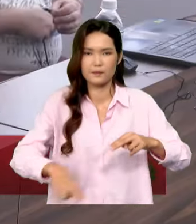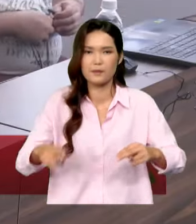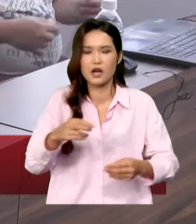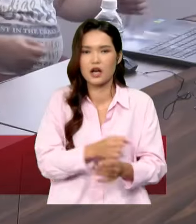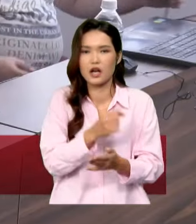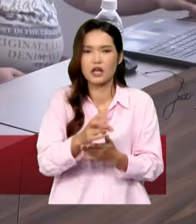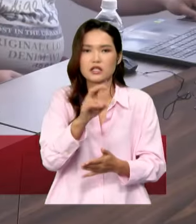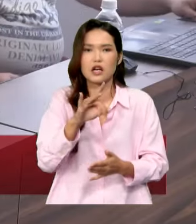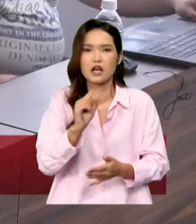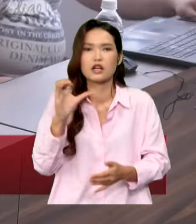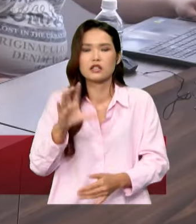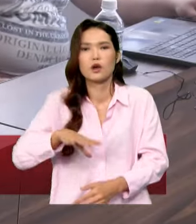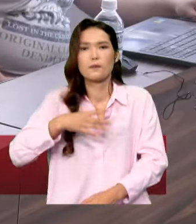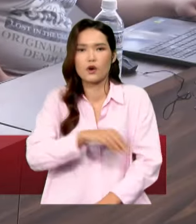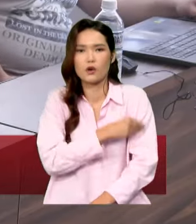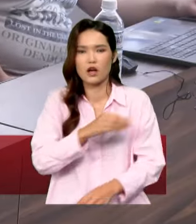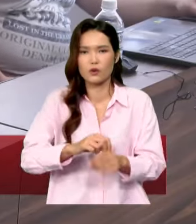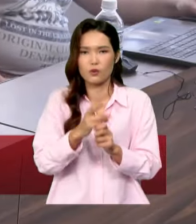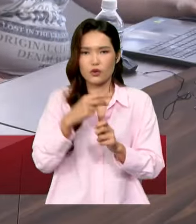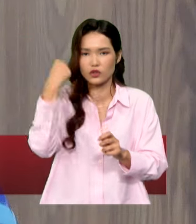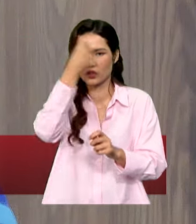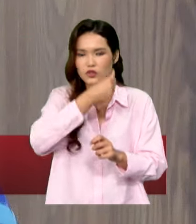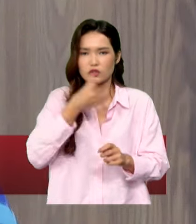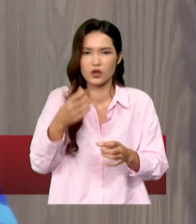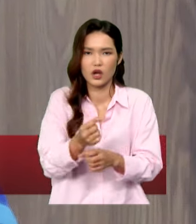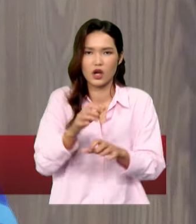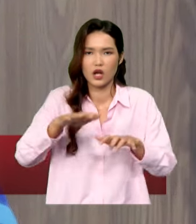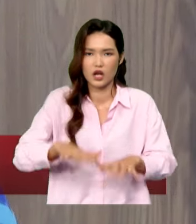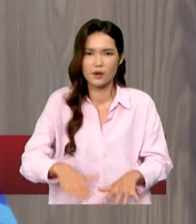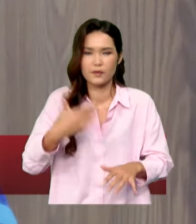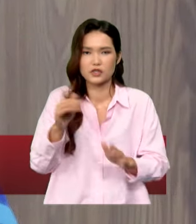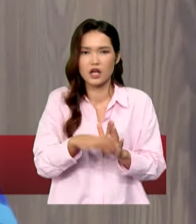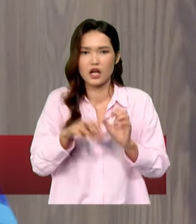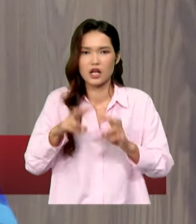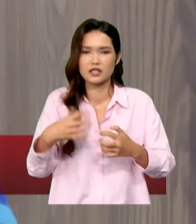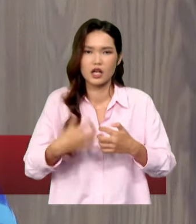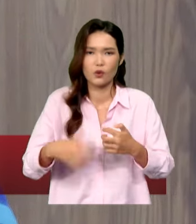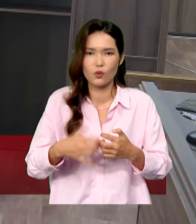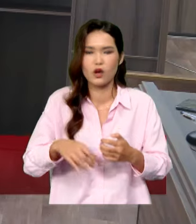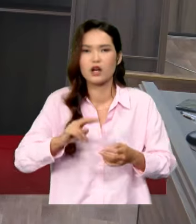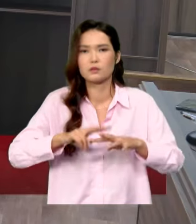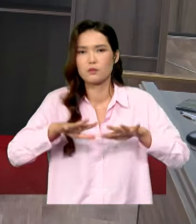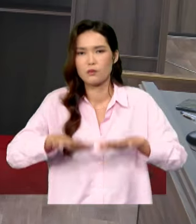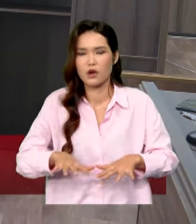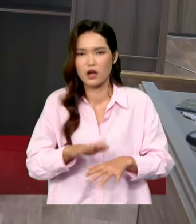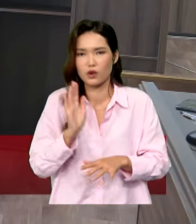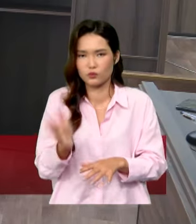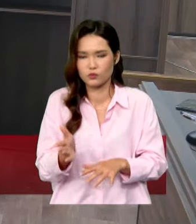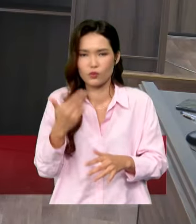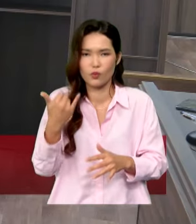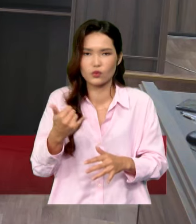Қайрат Сатыбалдының бұрынғы әйелі 12 жылға сотталды. Олар жазасын қауіпсіздігі орташа түзету мекемесінде өтейді. Сонымен